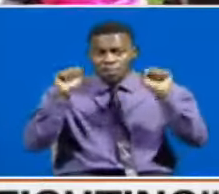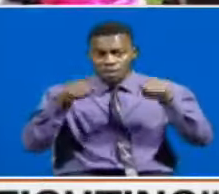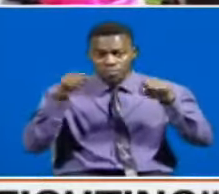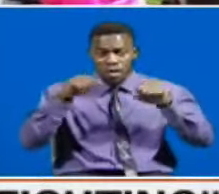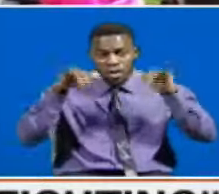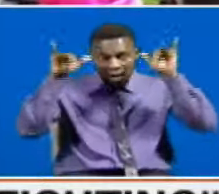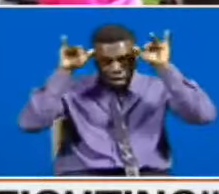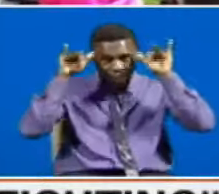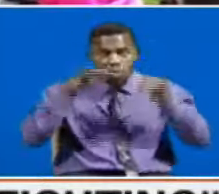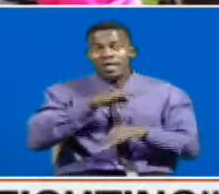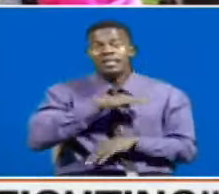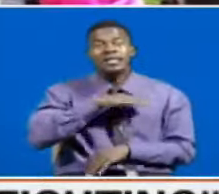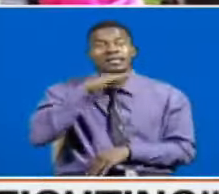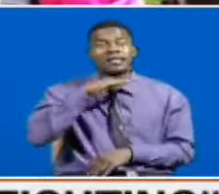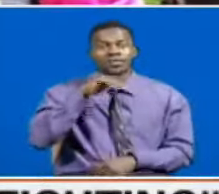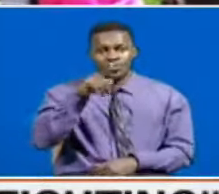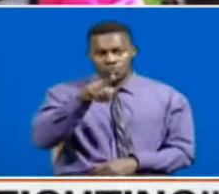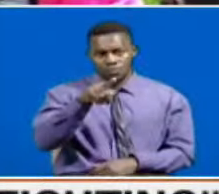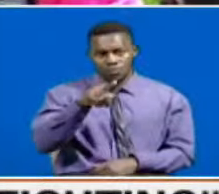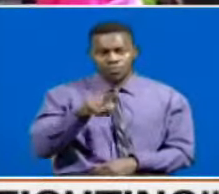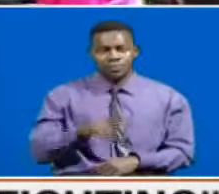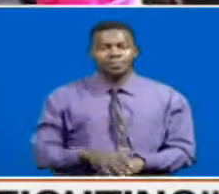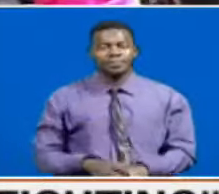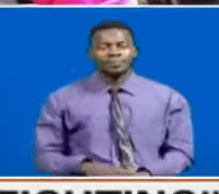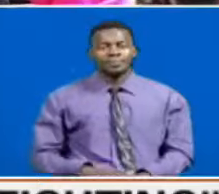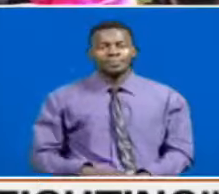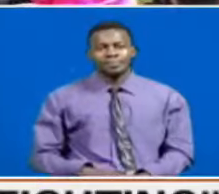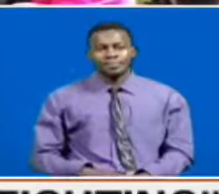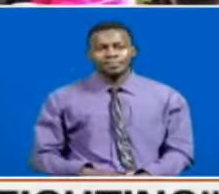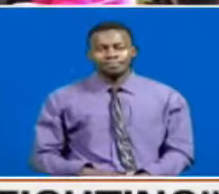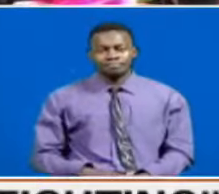kufariki. Alan Ochanda,